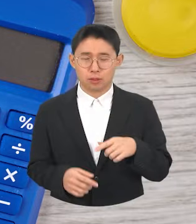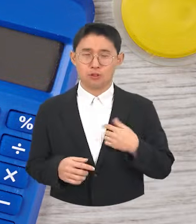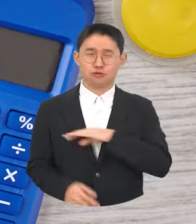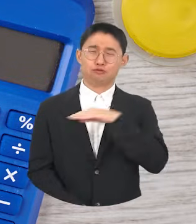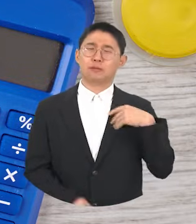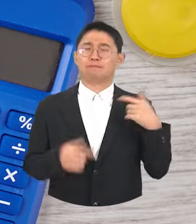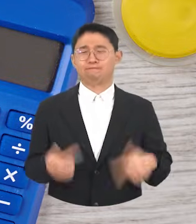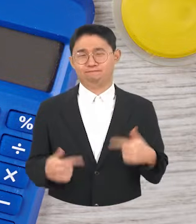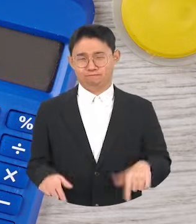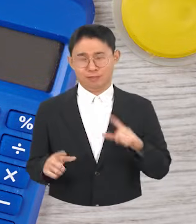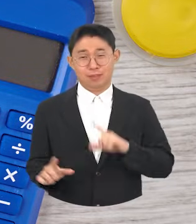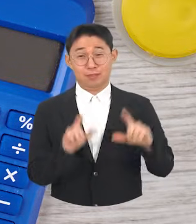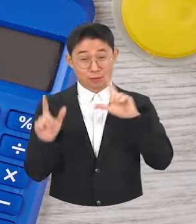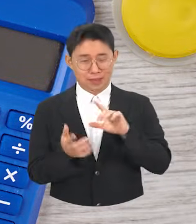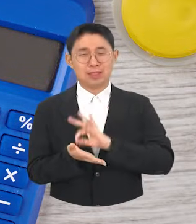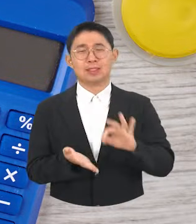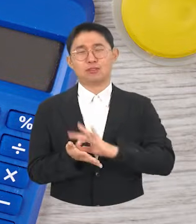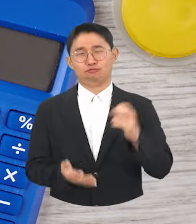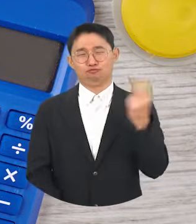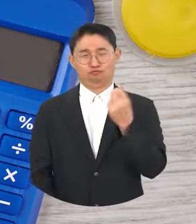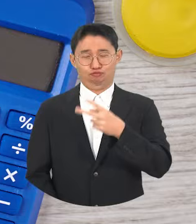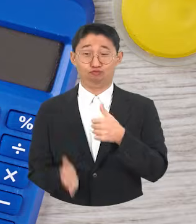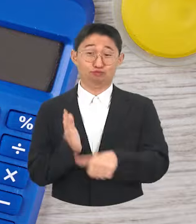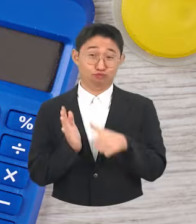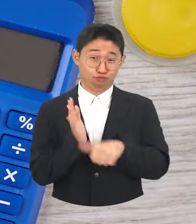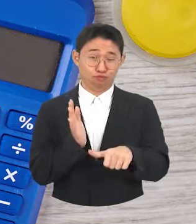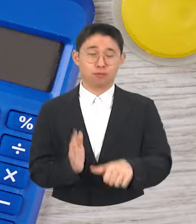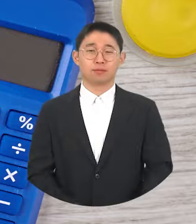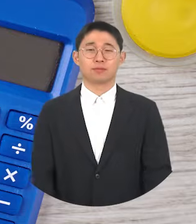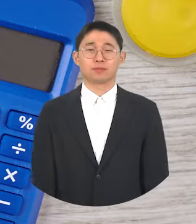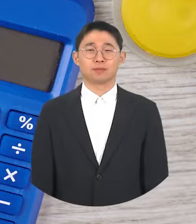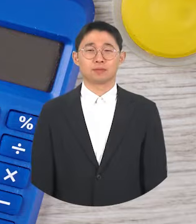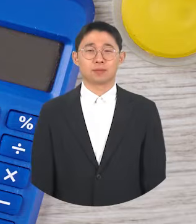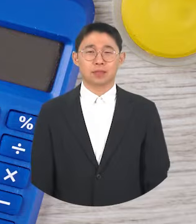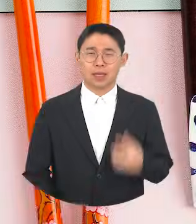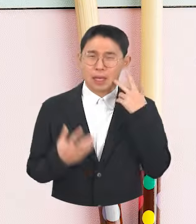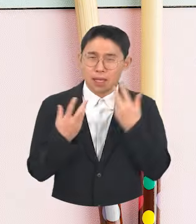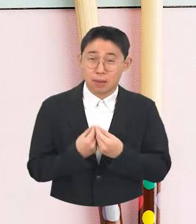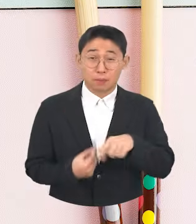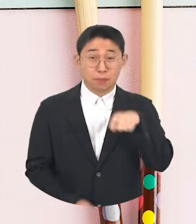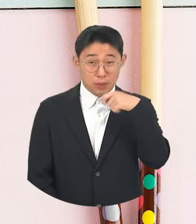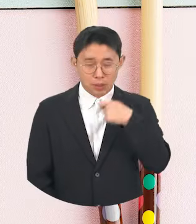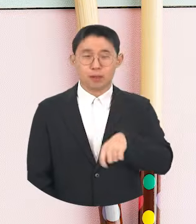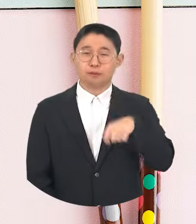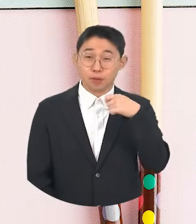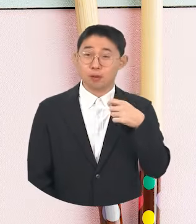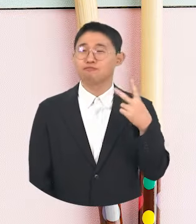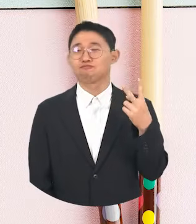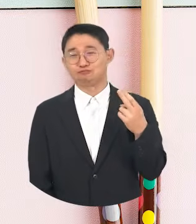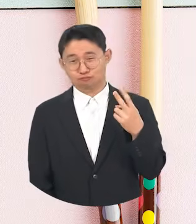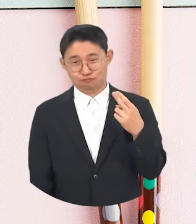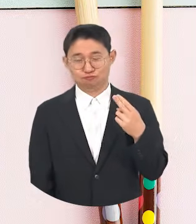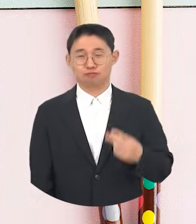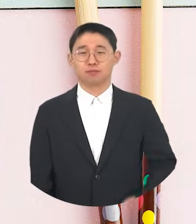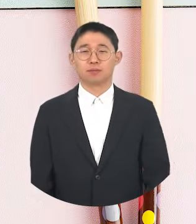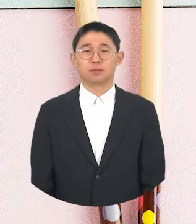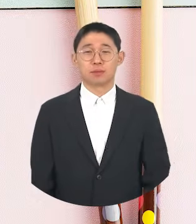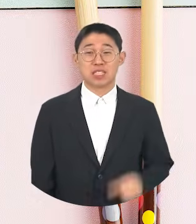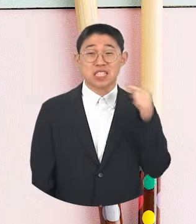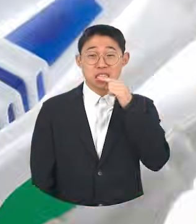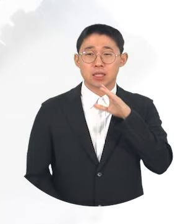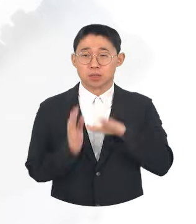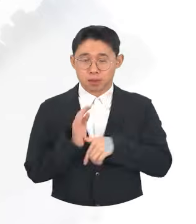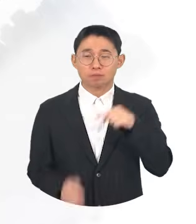생활용품이란 우리가 매일 생활하면서 자주 쓰는 물건들이에요. 예를 들어 밥 먹을 때 쓰는 숟가락과